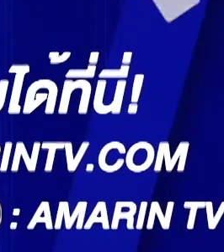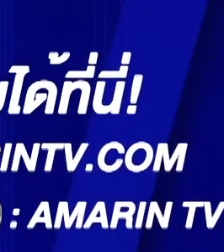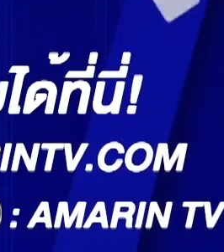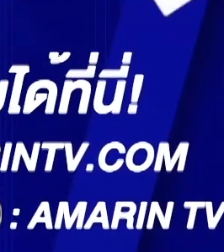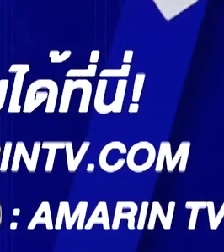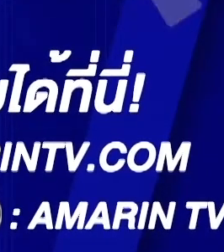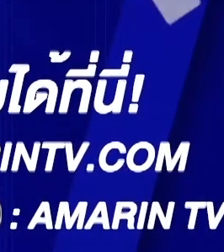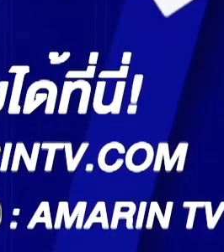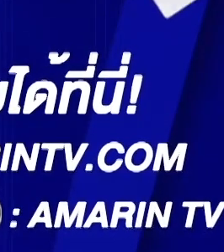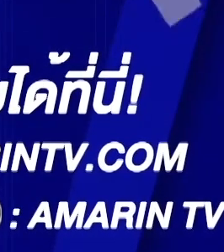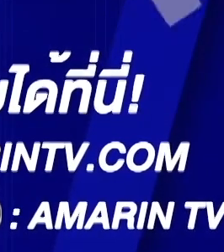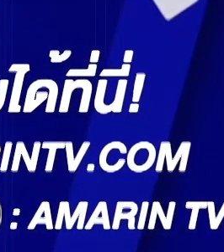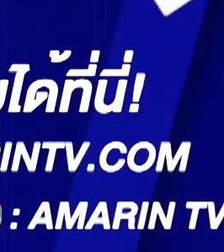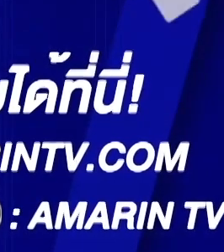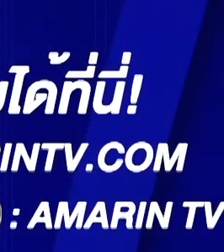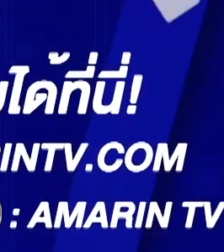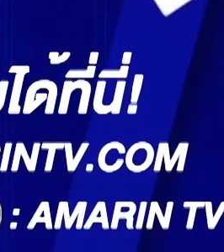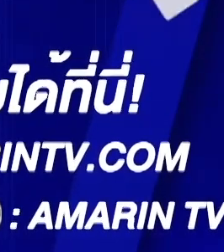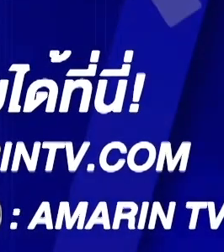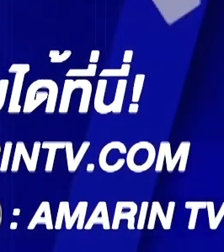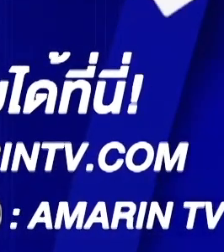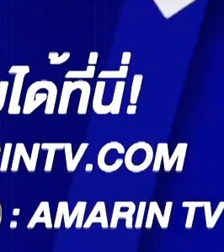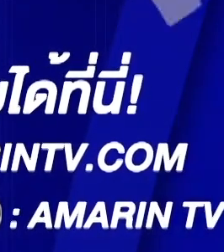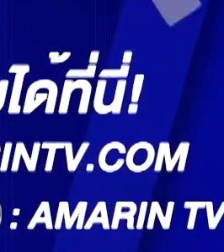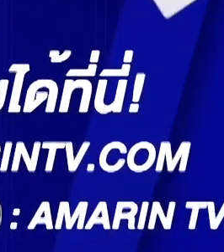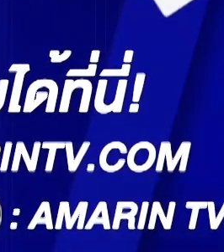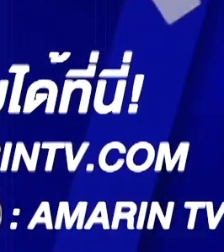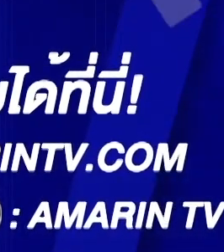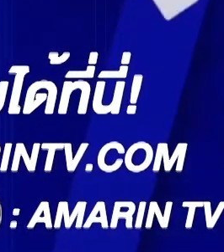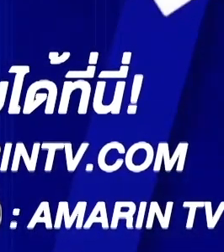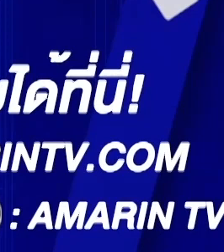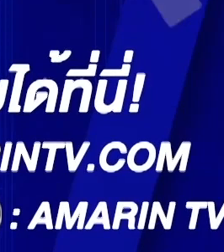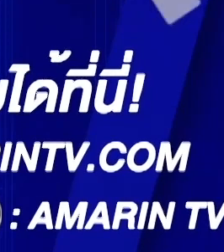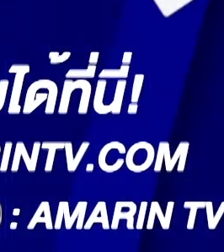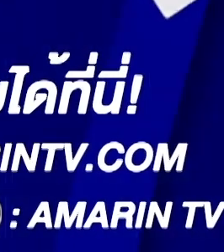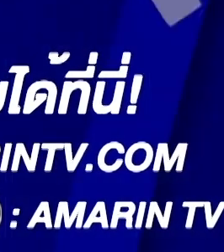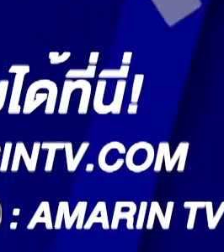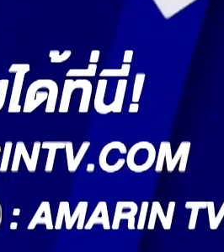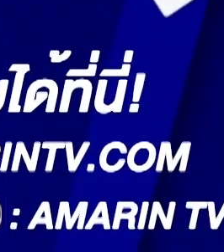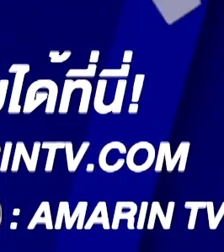แต่เวลา 11:00 น.เป็นต้นไปทางอมรินทร์ทีวี HD ช่อง 34ที่นี่ที่เดียวครับ